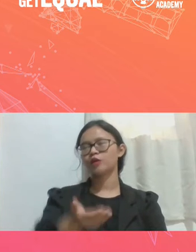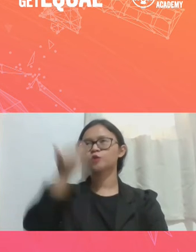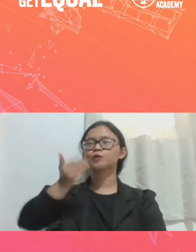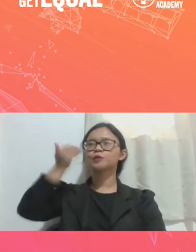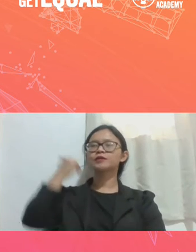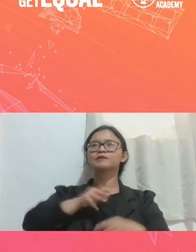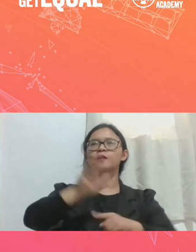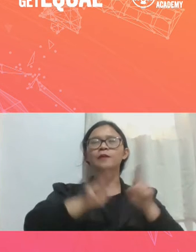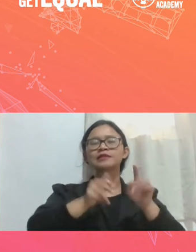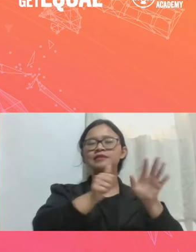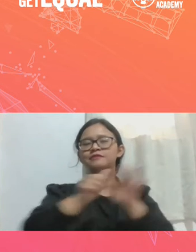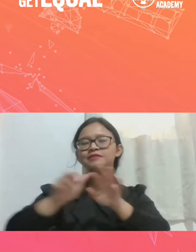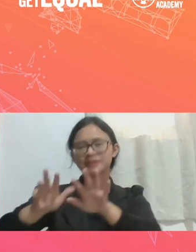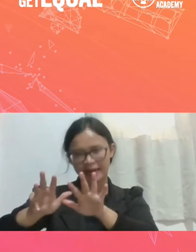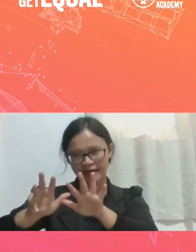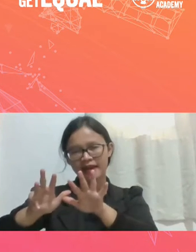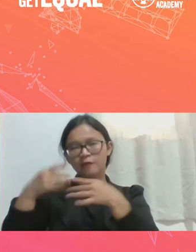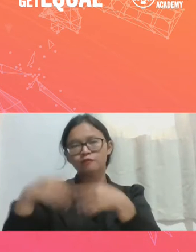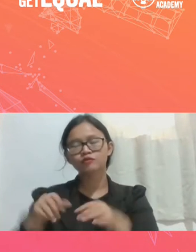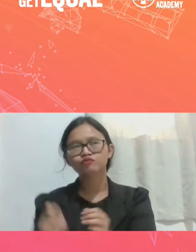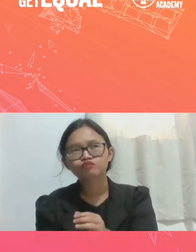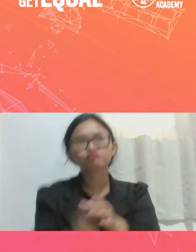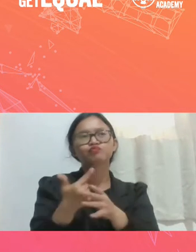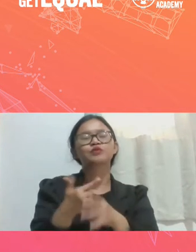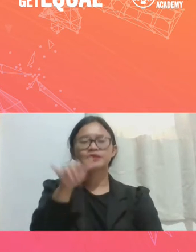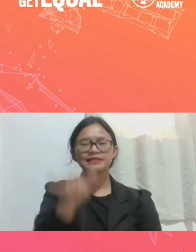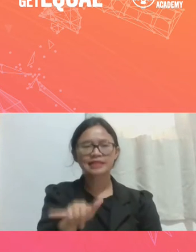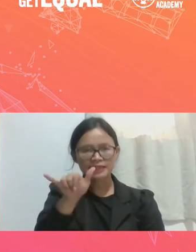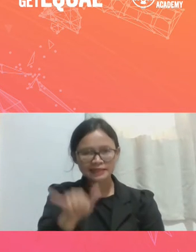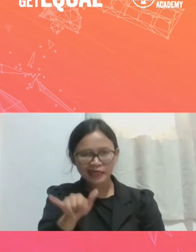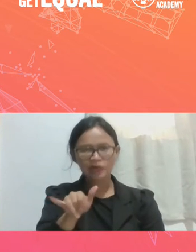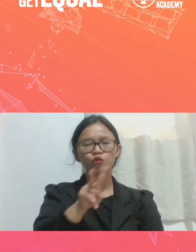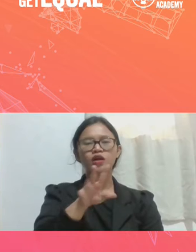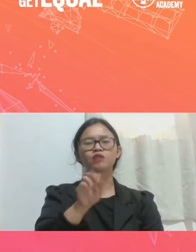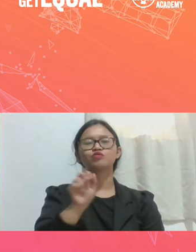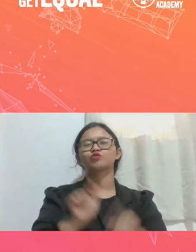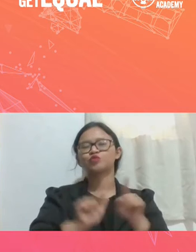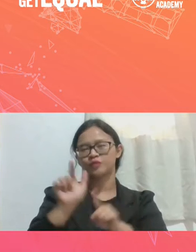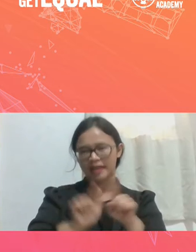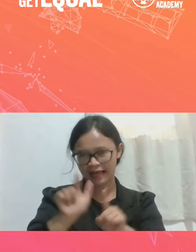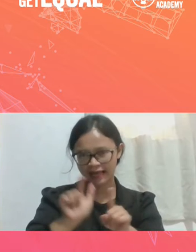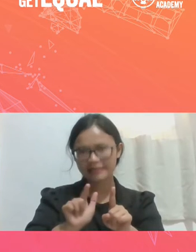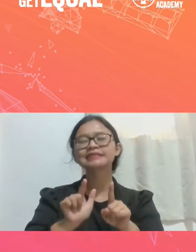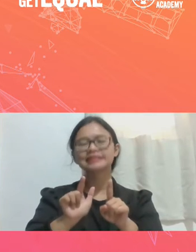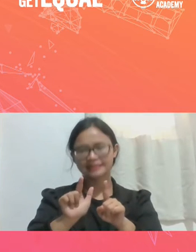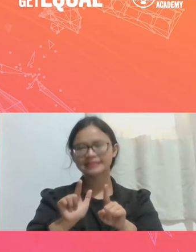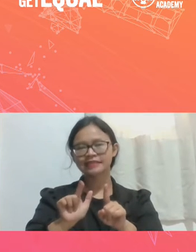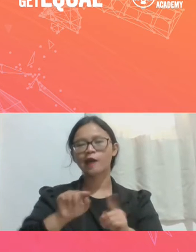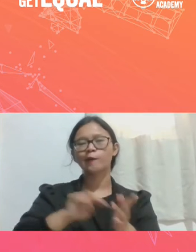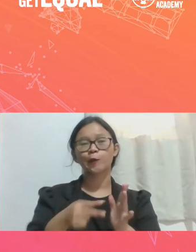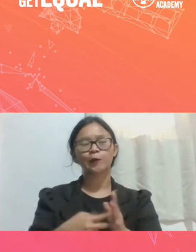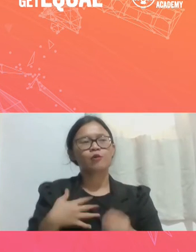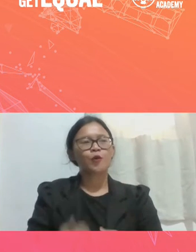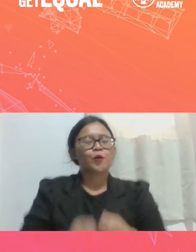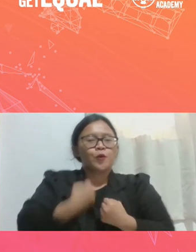1969, tapi memang baru menjadi yayasan ya yang betul-betul Indonesia itu di 2017. Nah, jadi kita punya energi baru